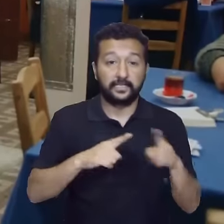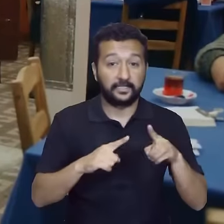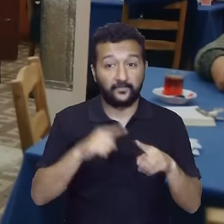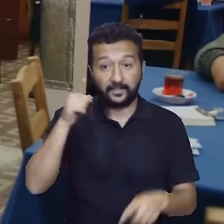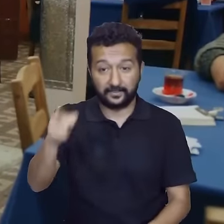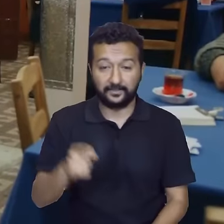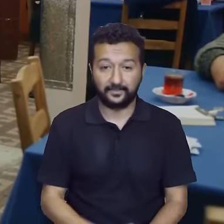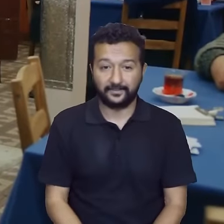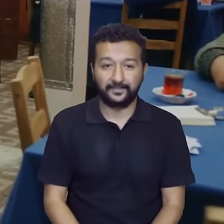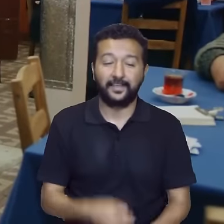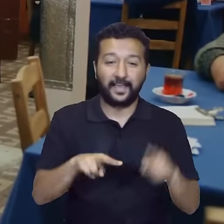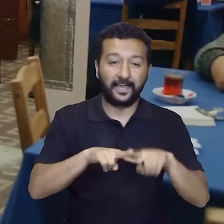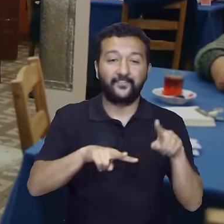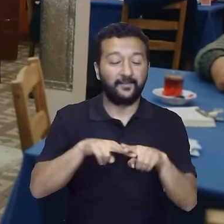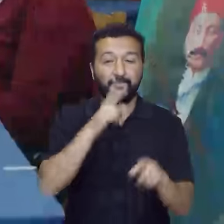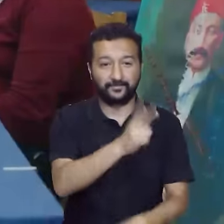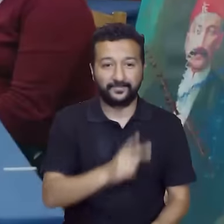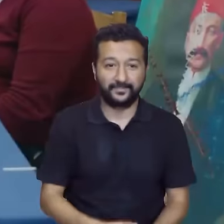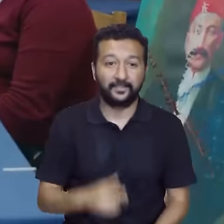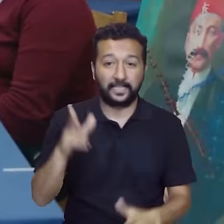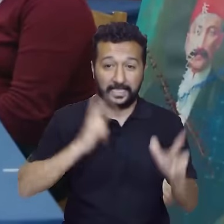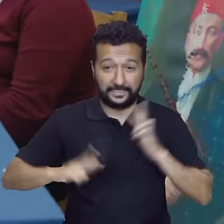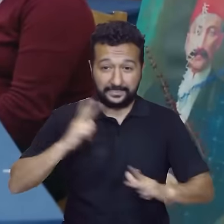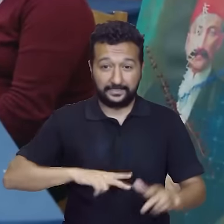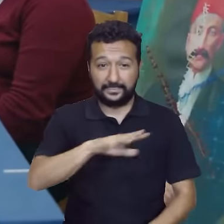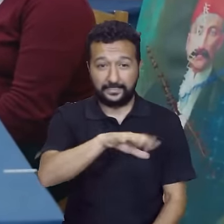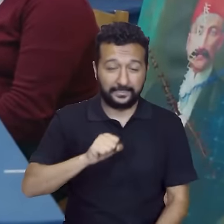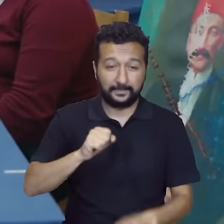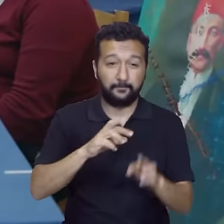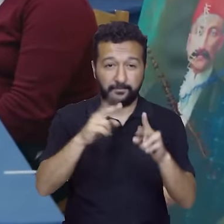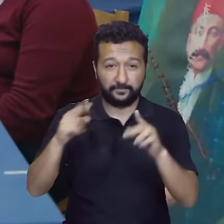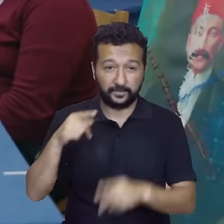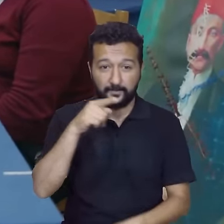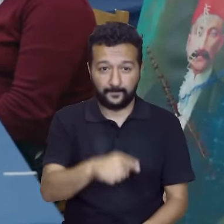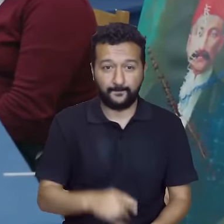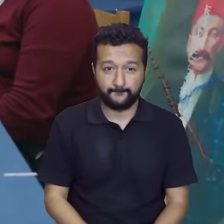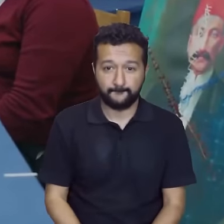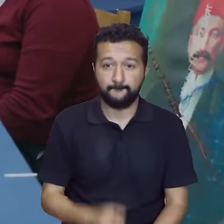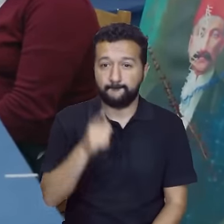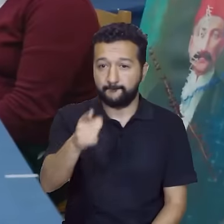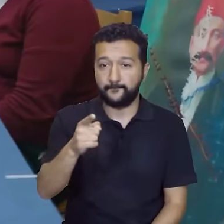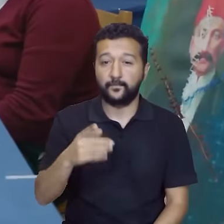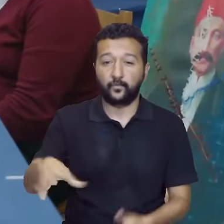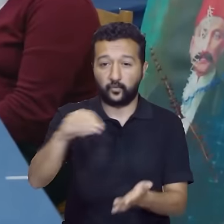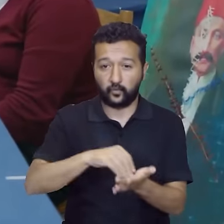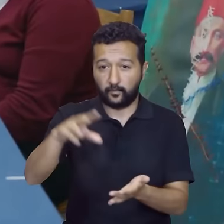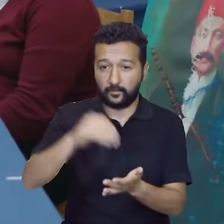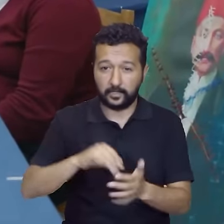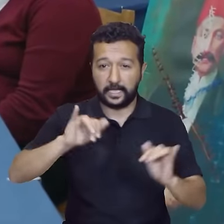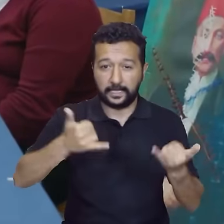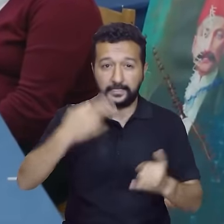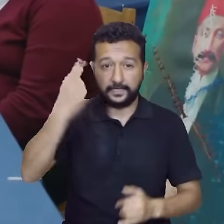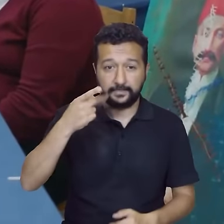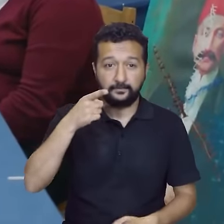Tatavlalı Arif Ahmet'in üniformasından sökülen parçalarla bu topladıkları